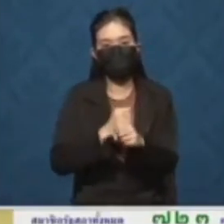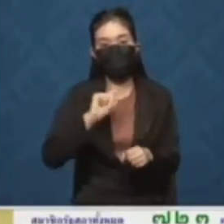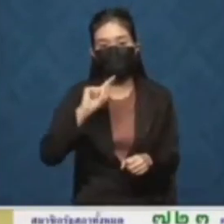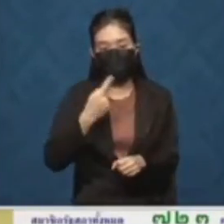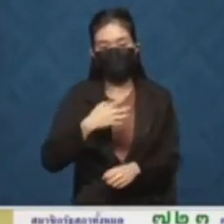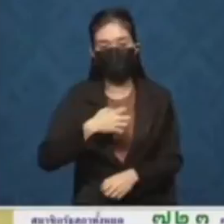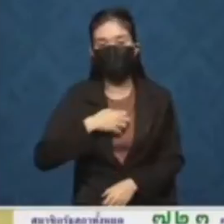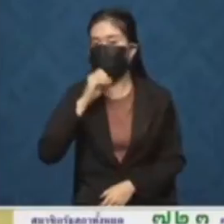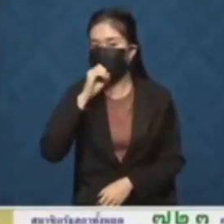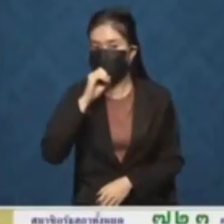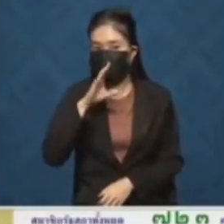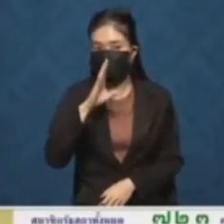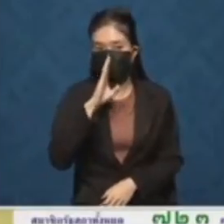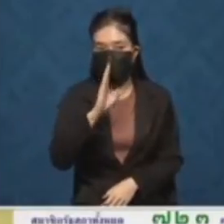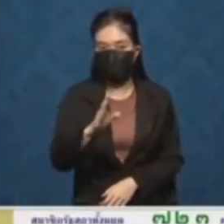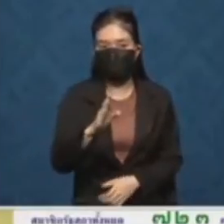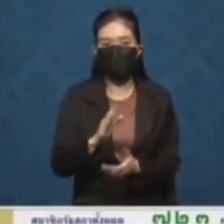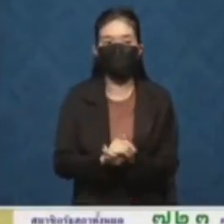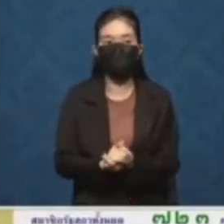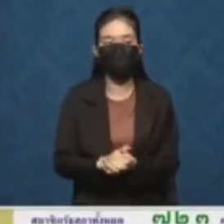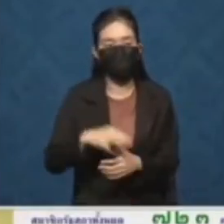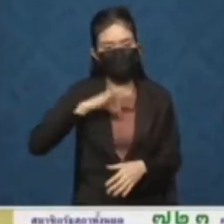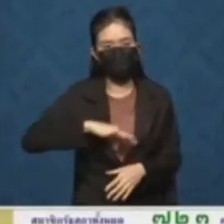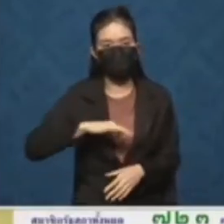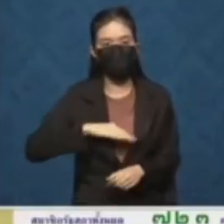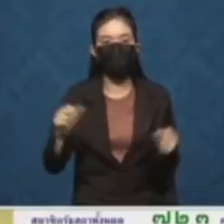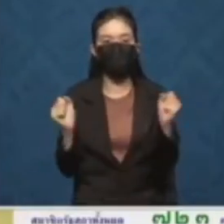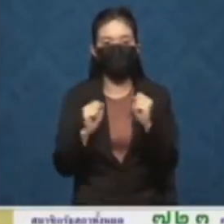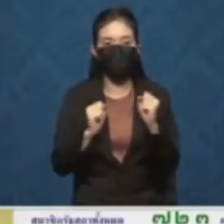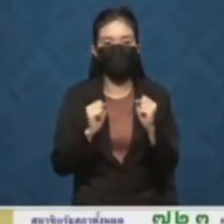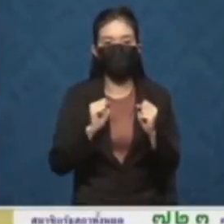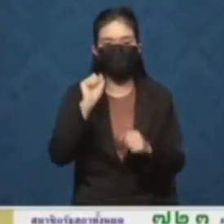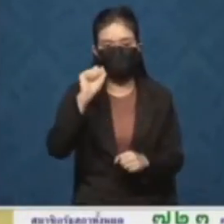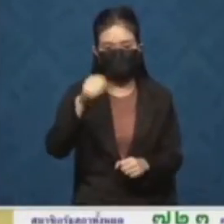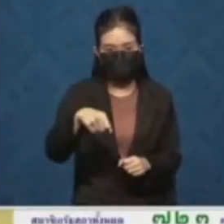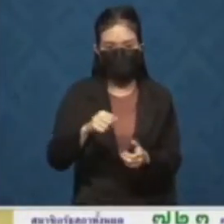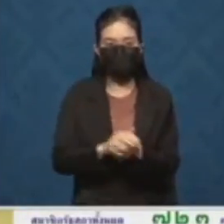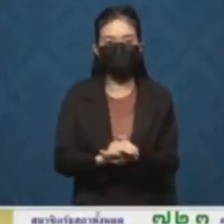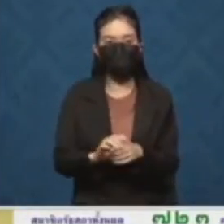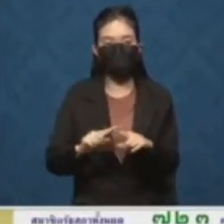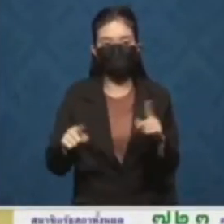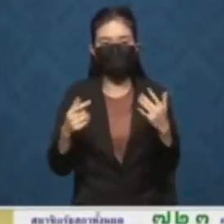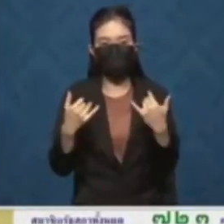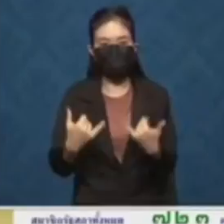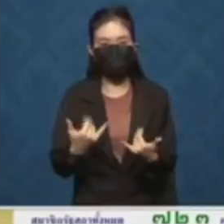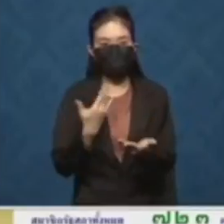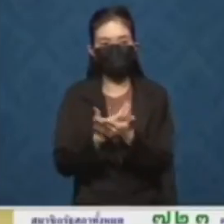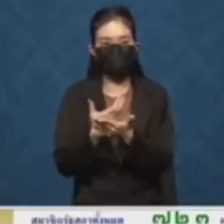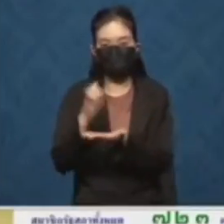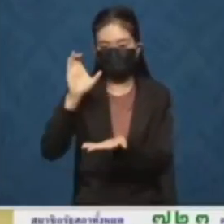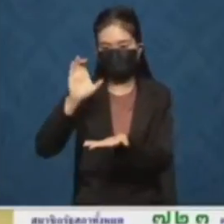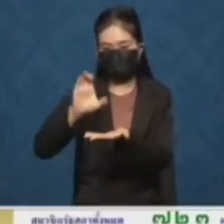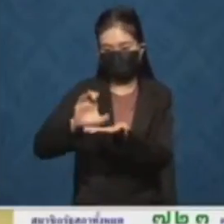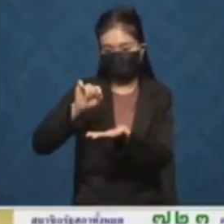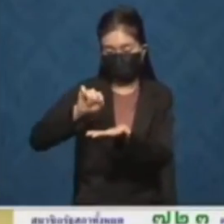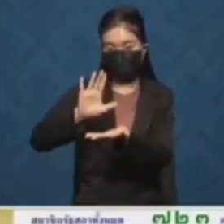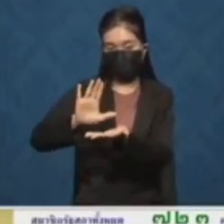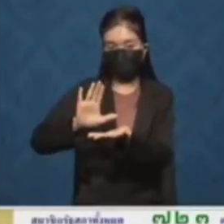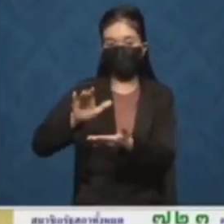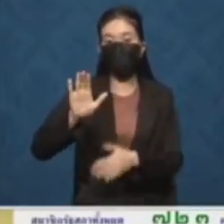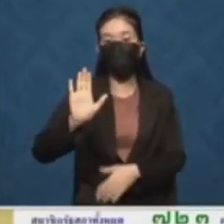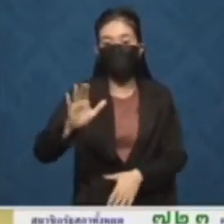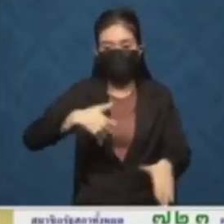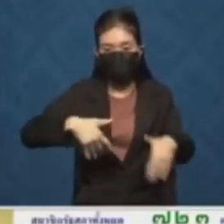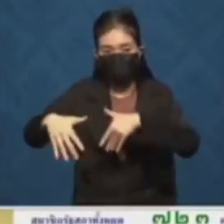กำลังจากประมาณผิดทอ้ห